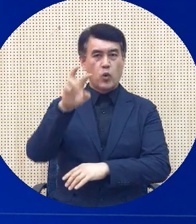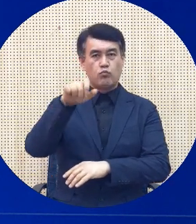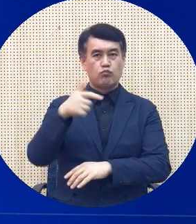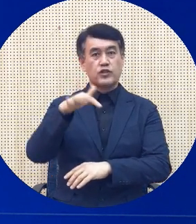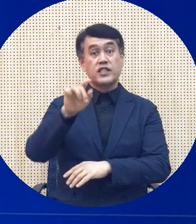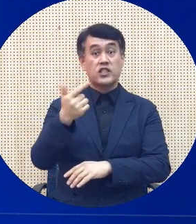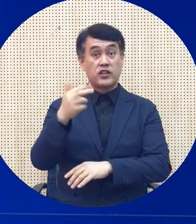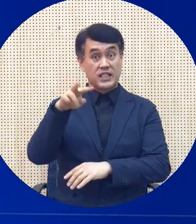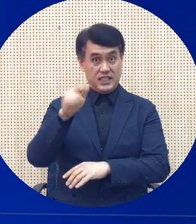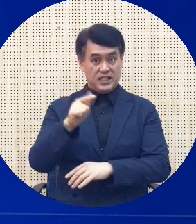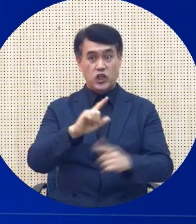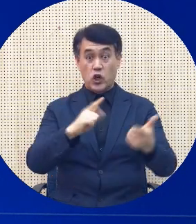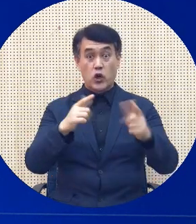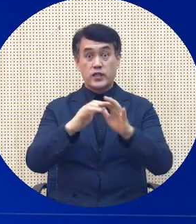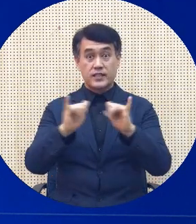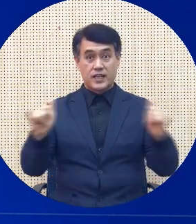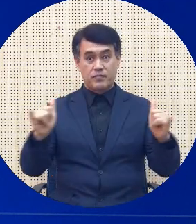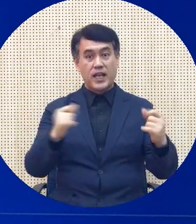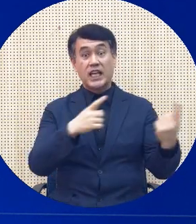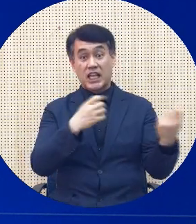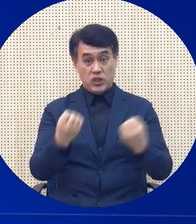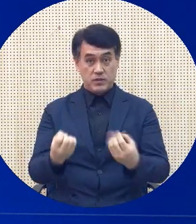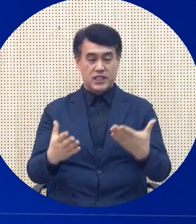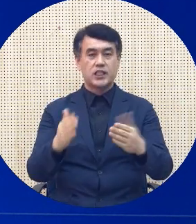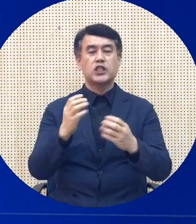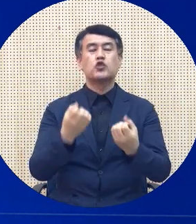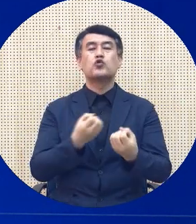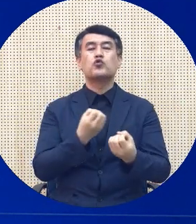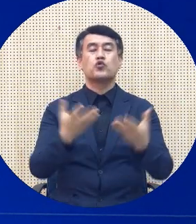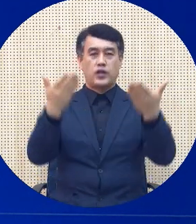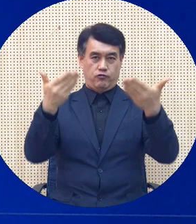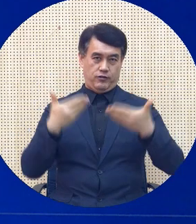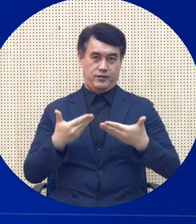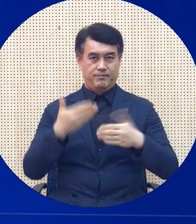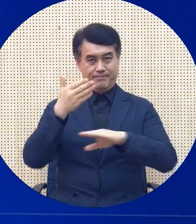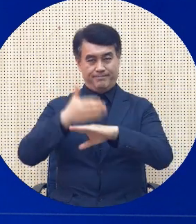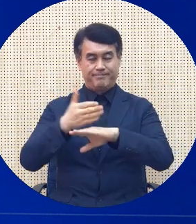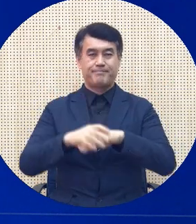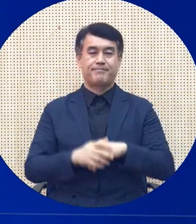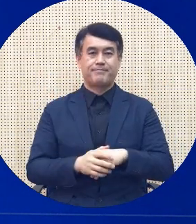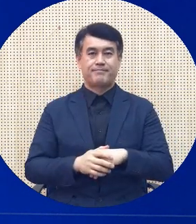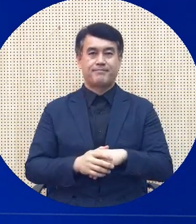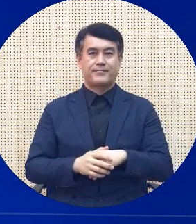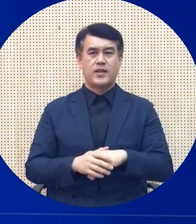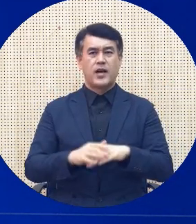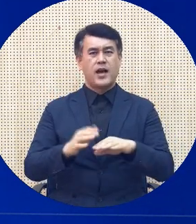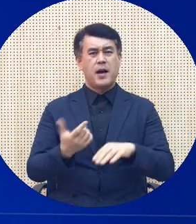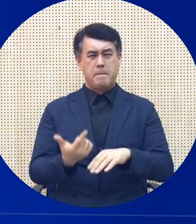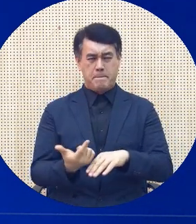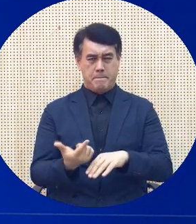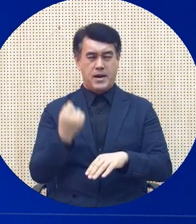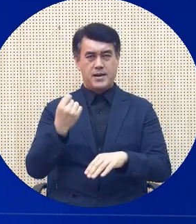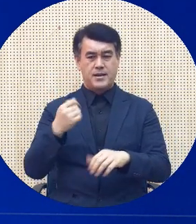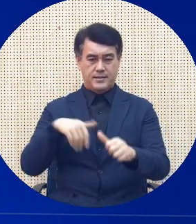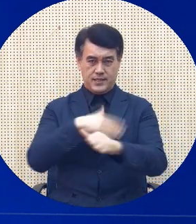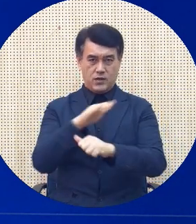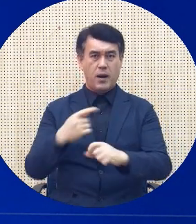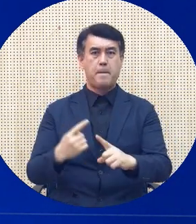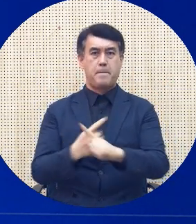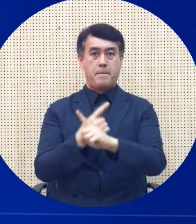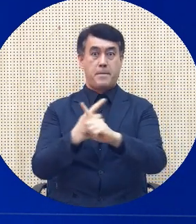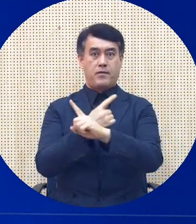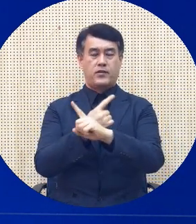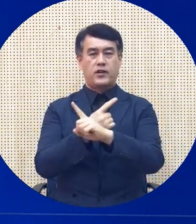유명 인사분들께서 오늘 기념식을 축하해 주셨습니다. 감사합니다. 모쪼록 조금 하루빨리 상황이 나아져서